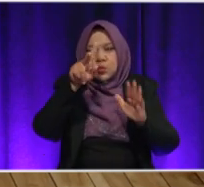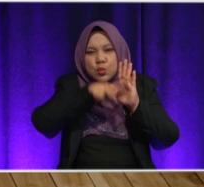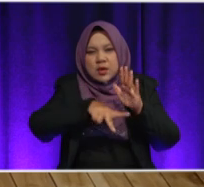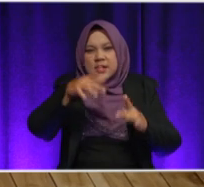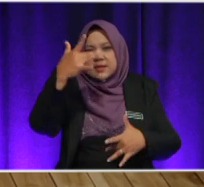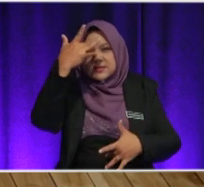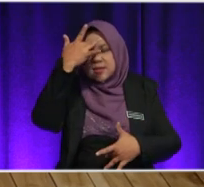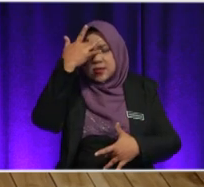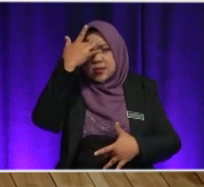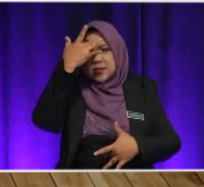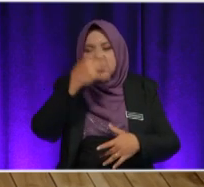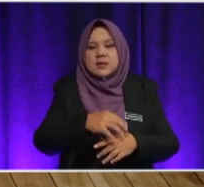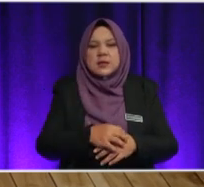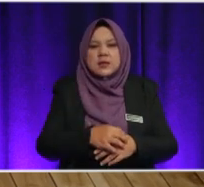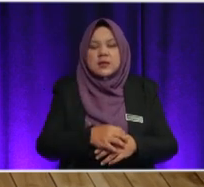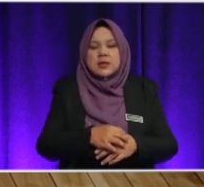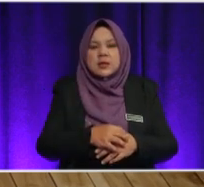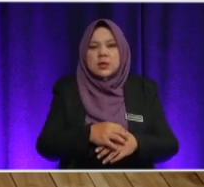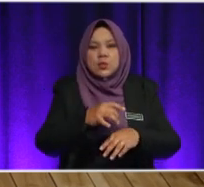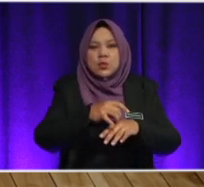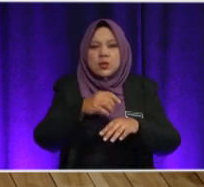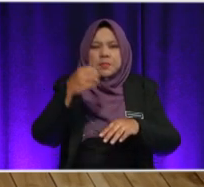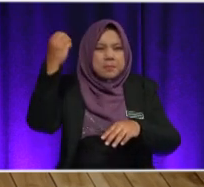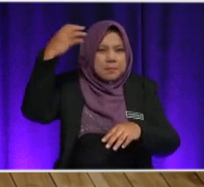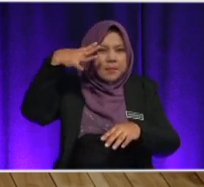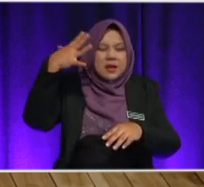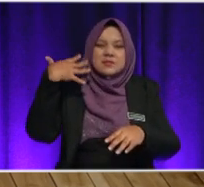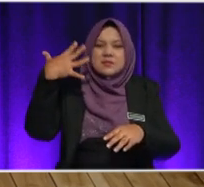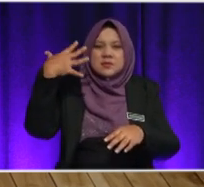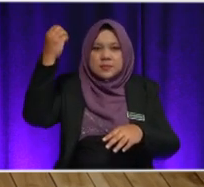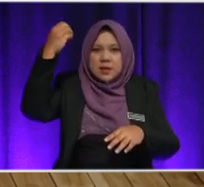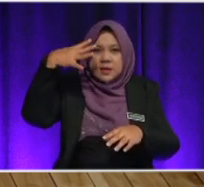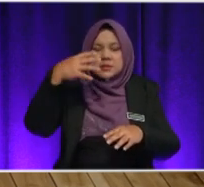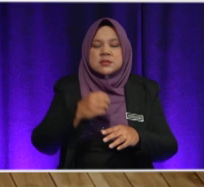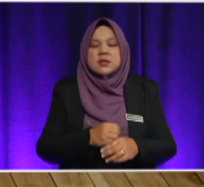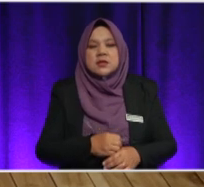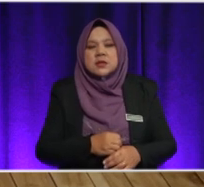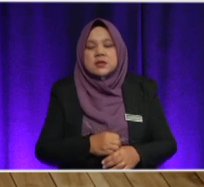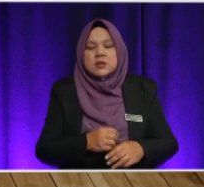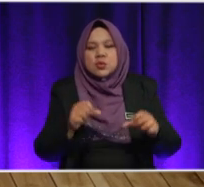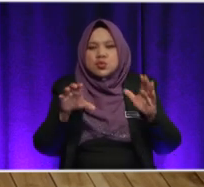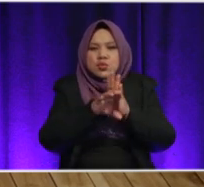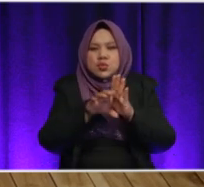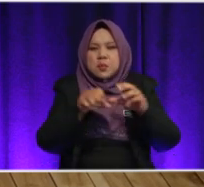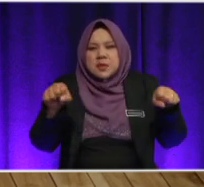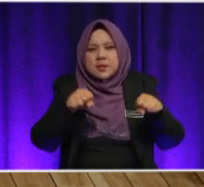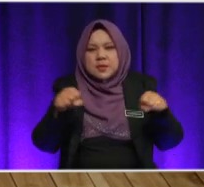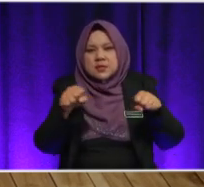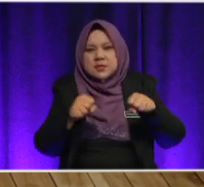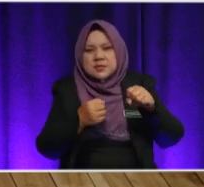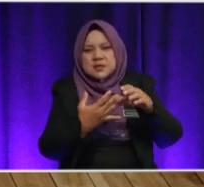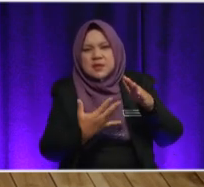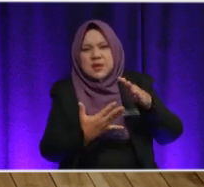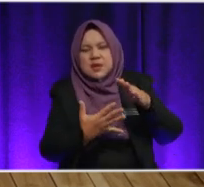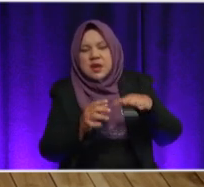kulit akibat Selaras matahari sanben ataupun terkena benda panas akan terlihat Tengah masak dekat rumah kan